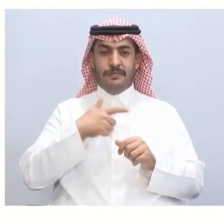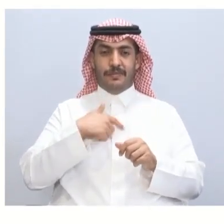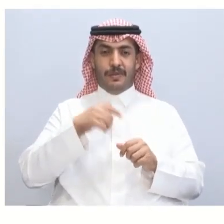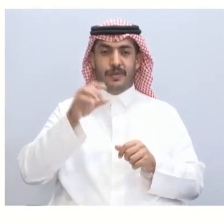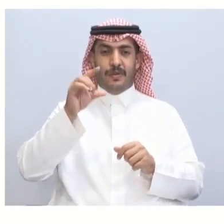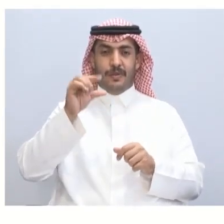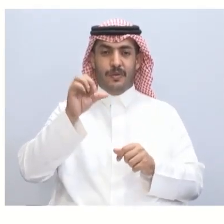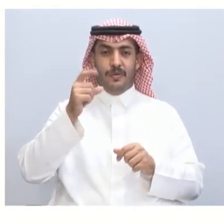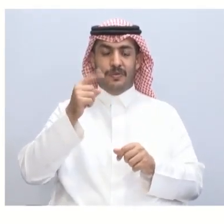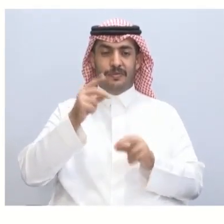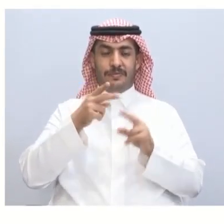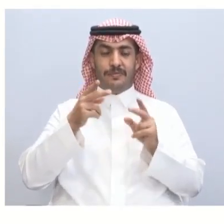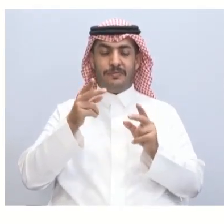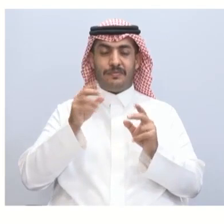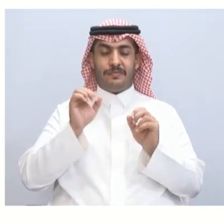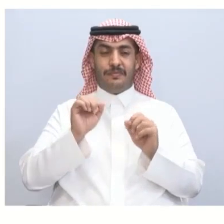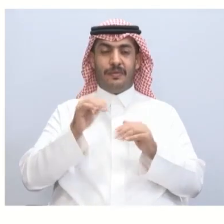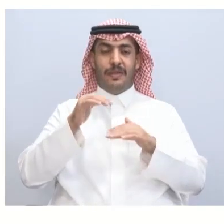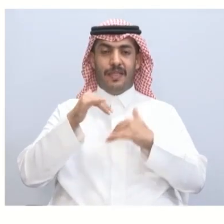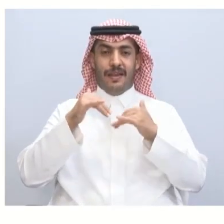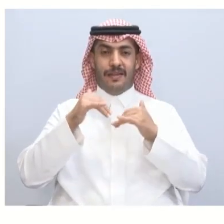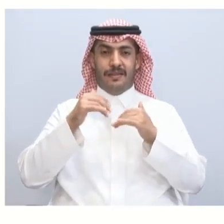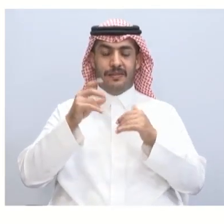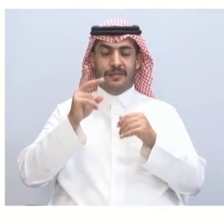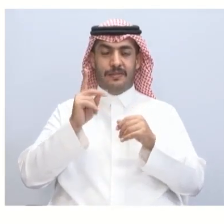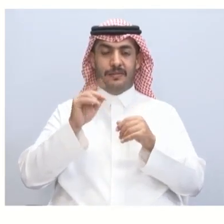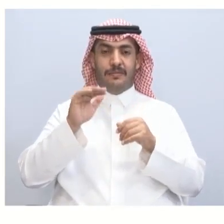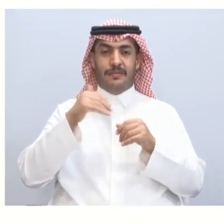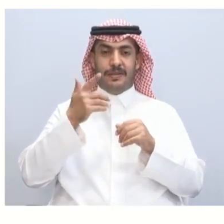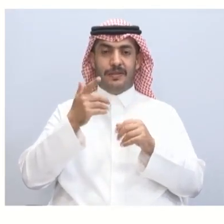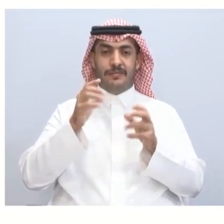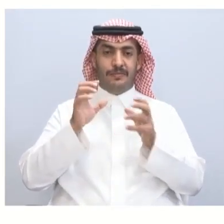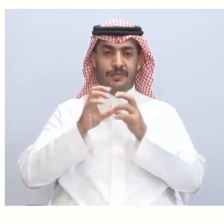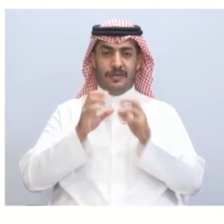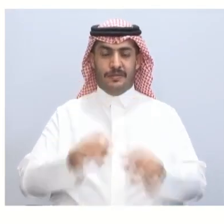الادوار شيئا من الاختلاف بالسلوك ويحدث